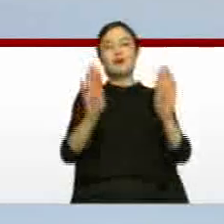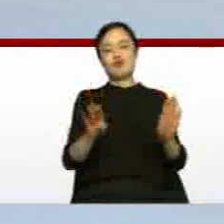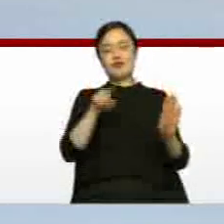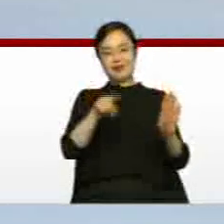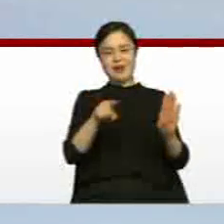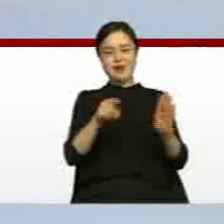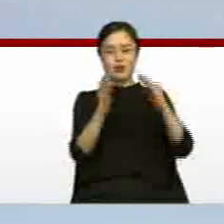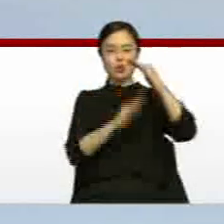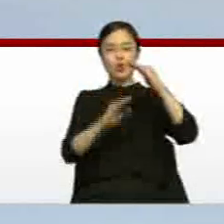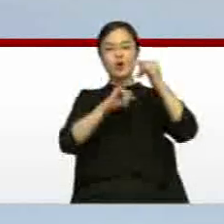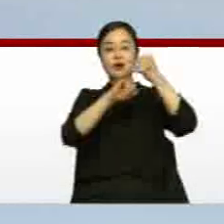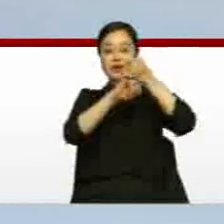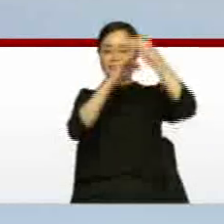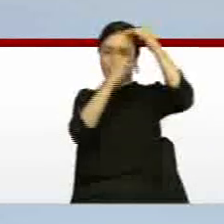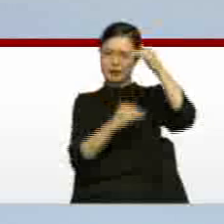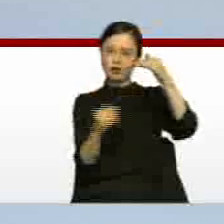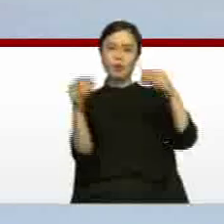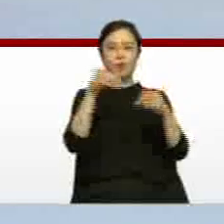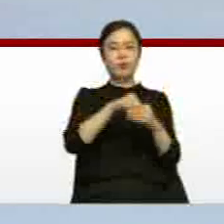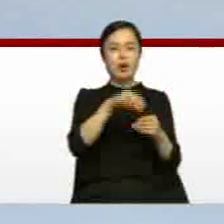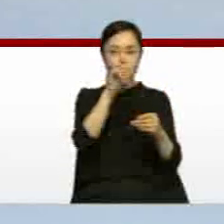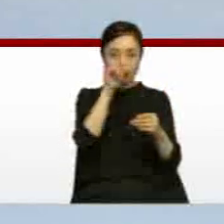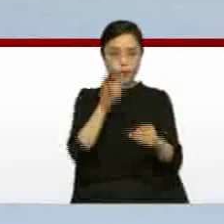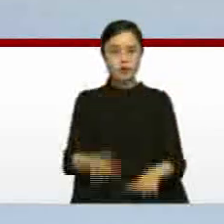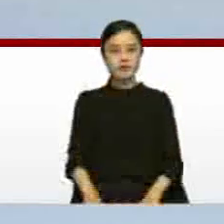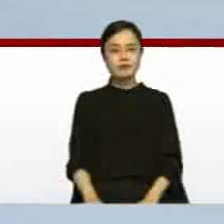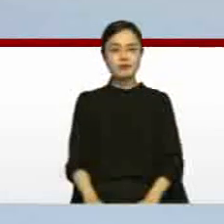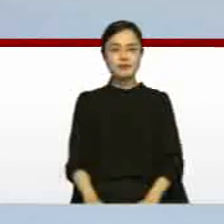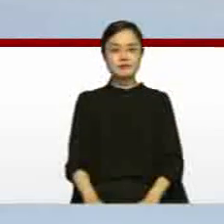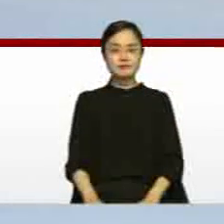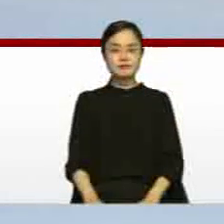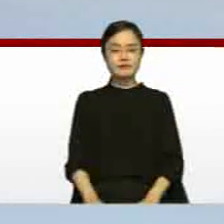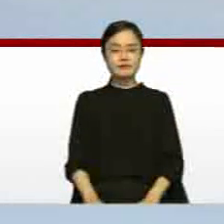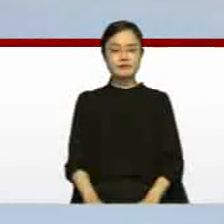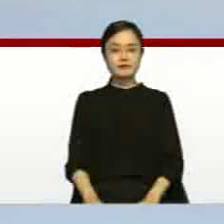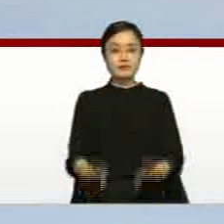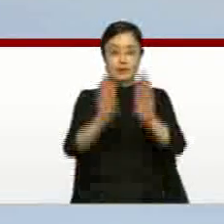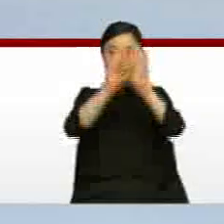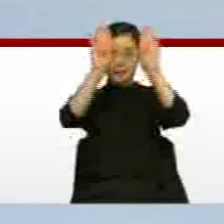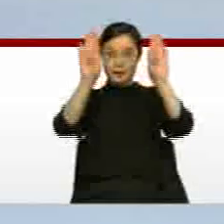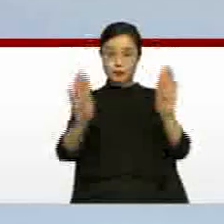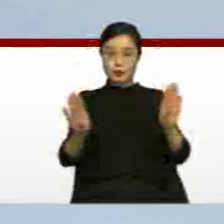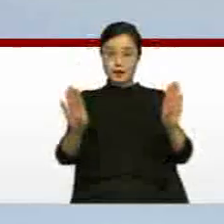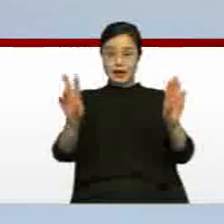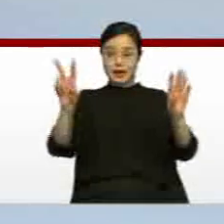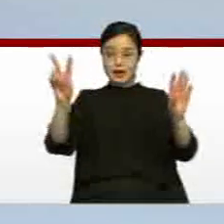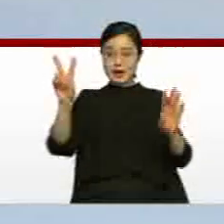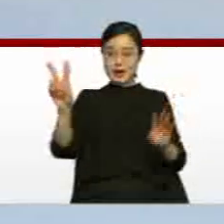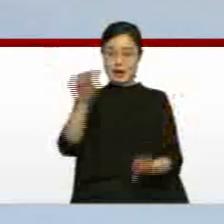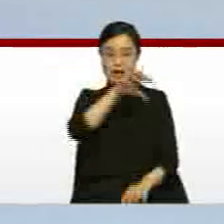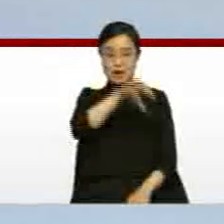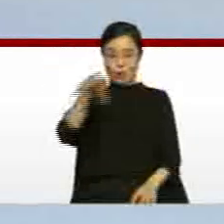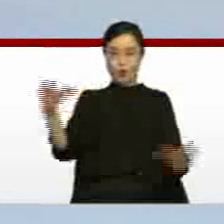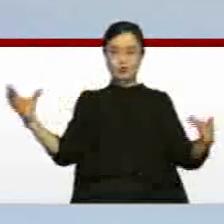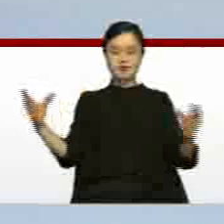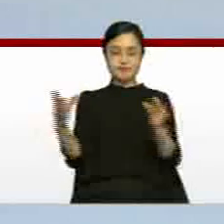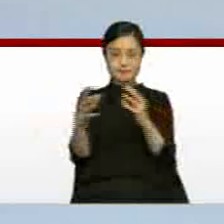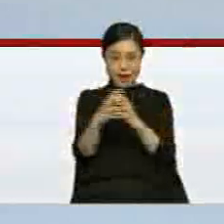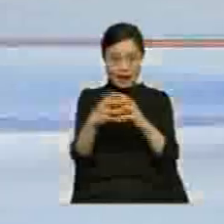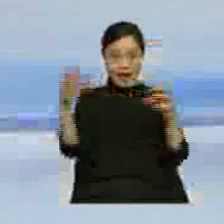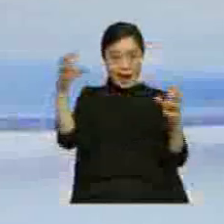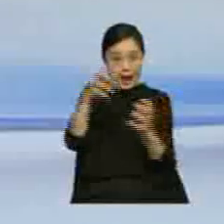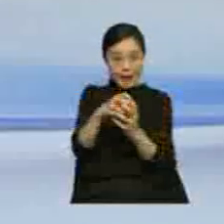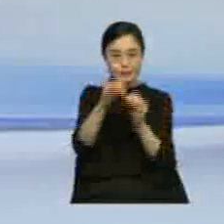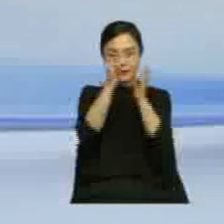지난해 전시행정이란 논란이 일기도 했는데요. 구는 두 박물관을 통합해 용산 역사박물관을 만들기로